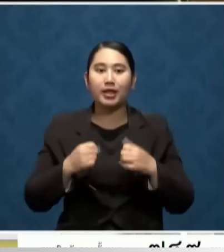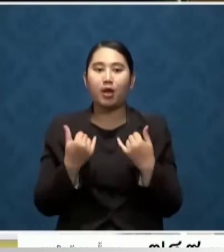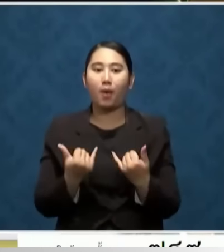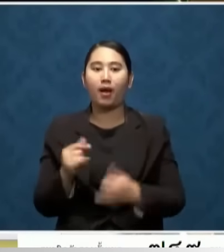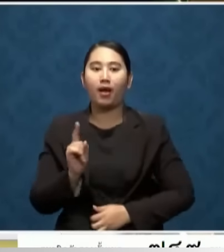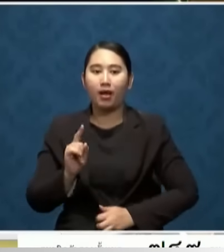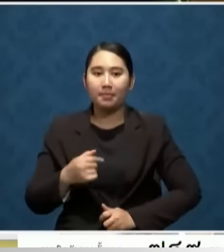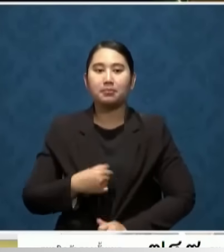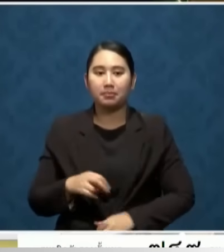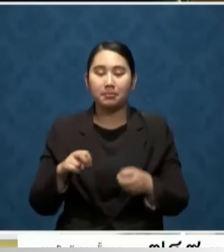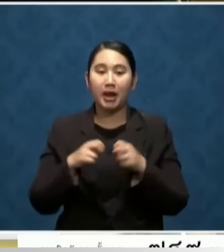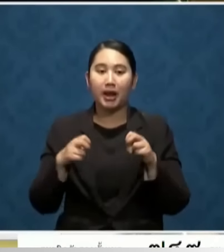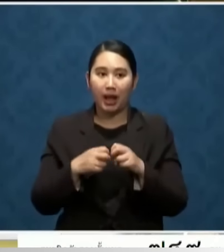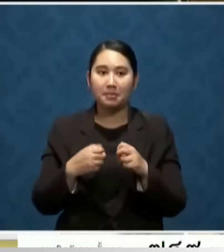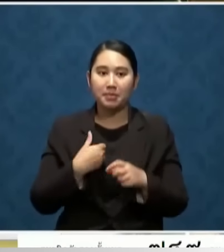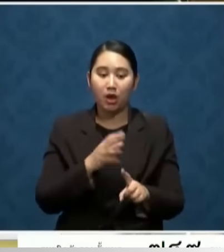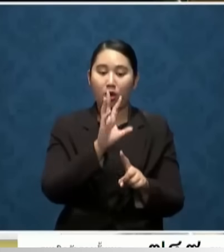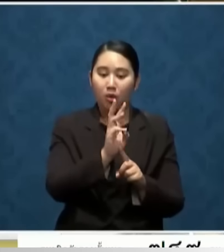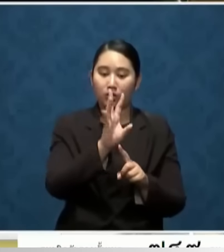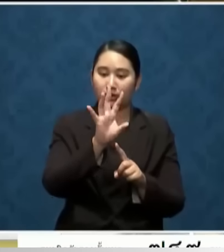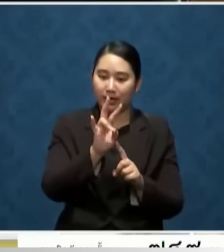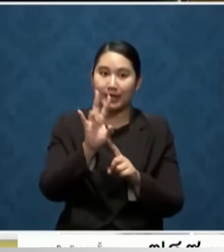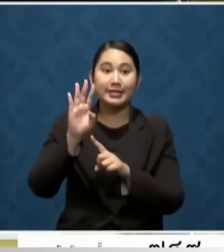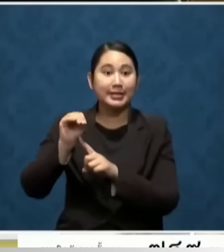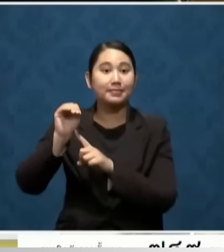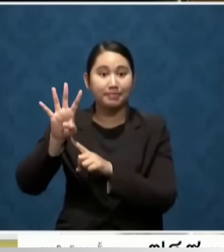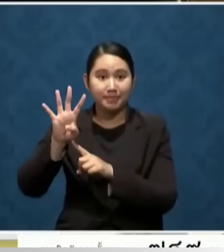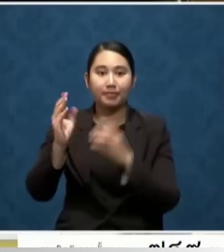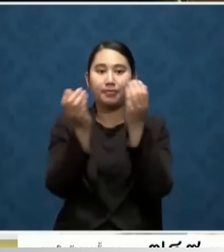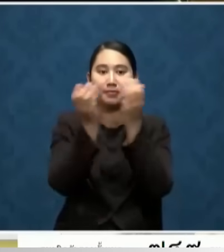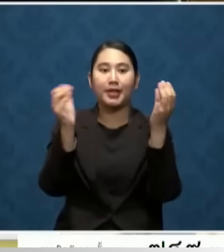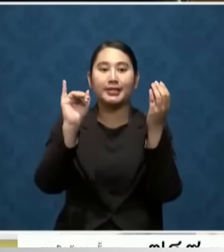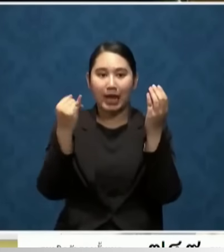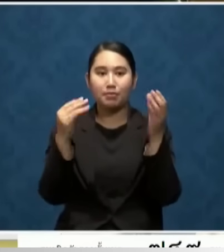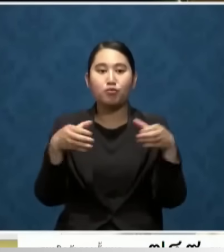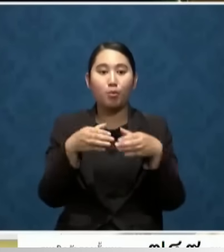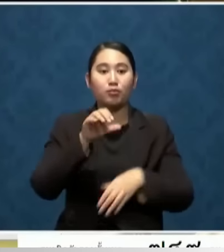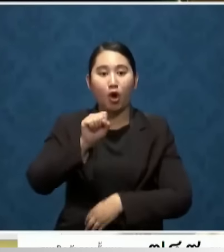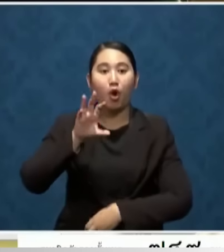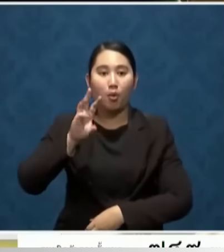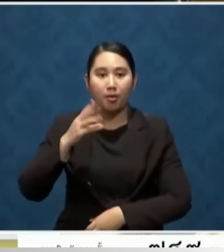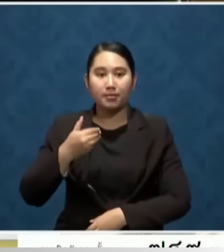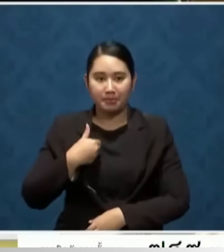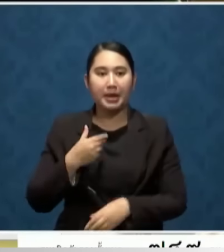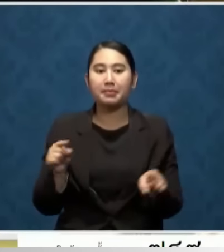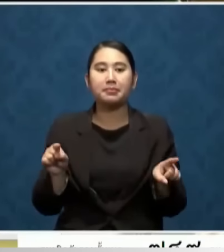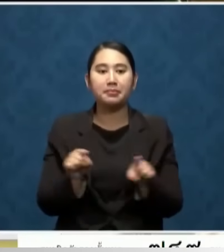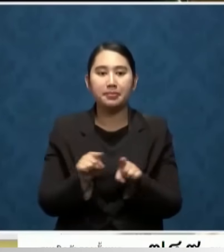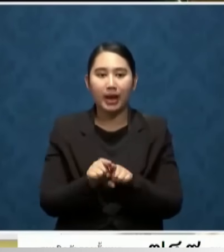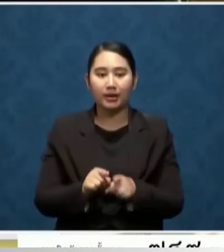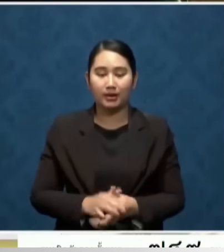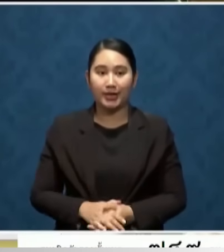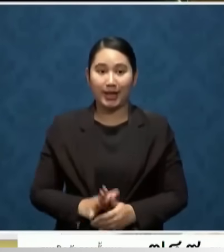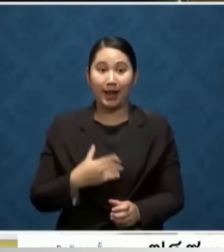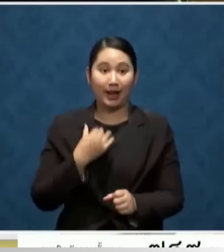มันก็มีปัญหาเรื่องข้อ6ข้อ7และข้อ44ประมวลจริยธรรมเช่นกันการกระทำ